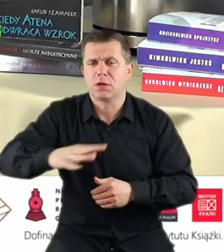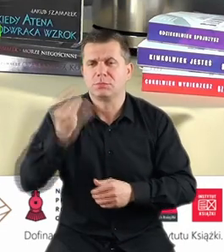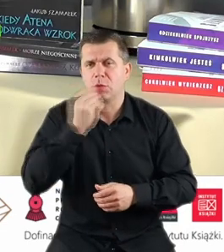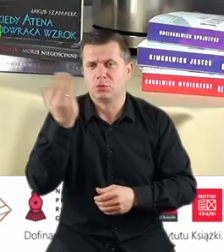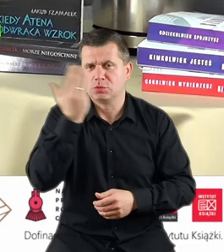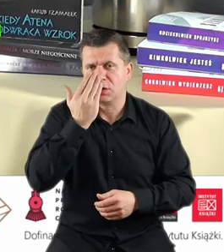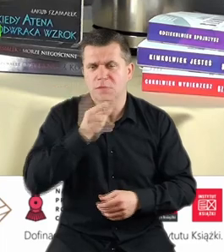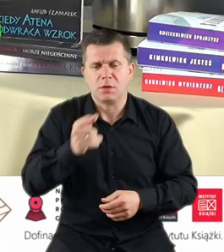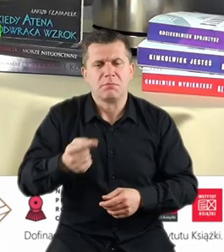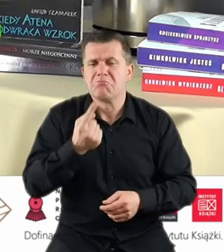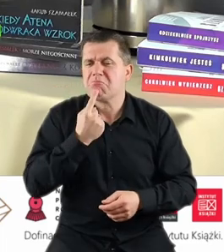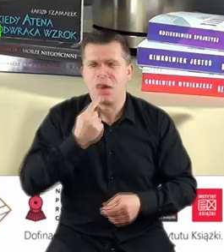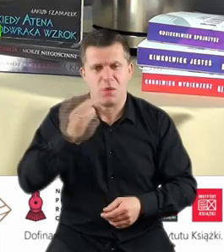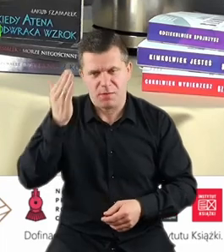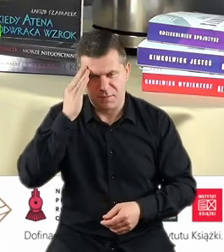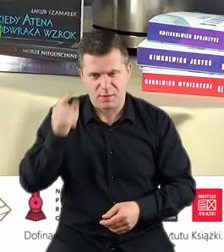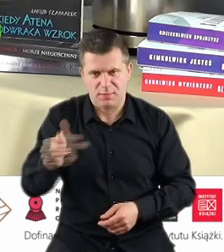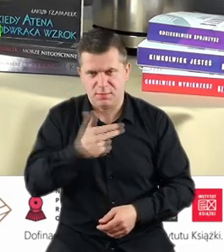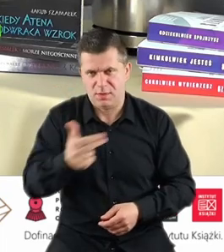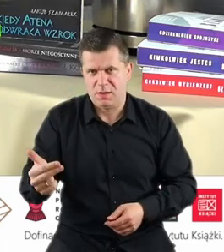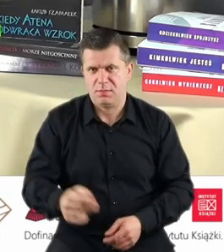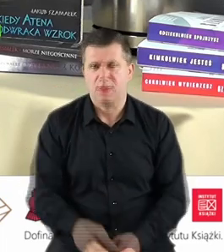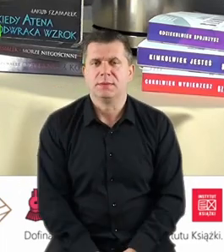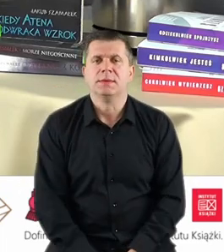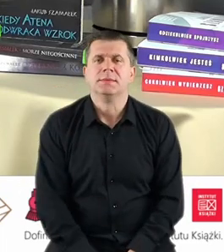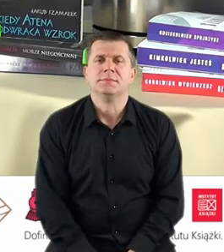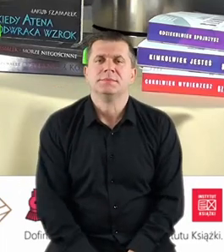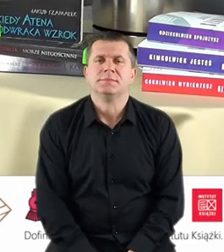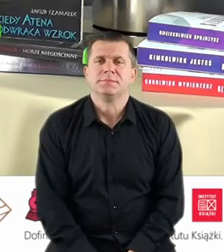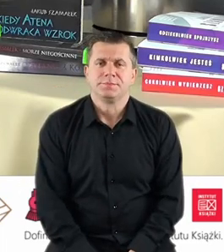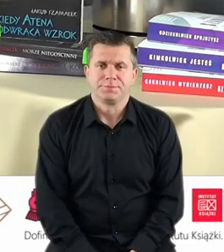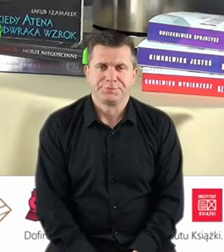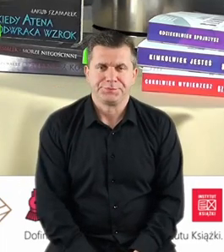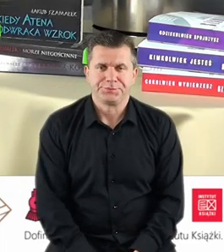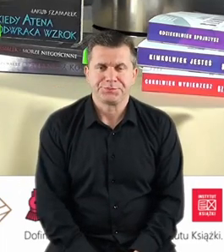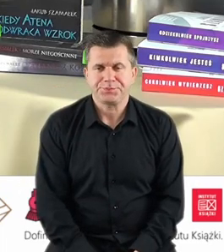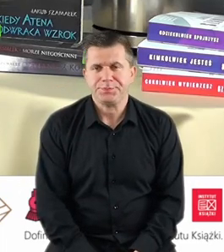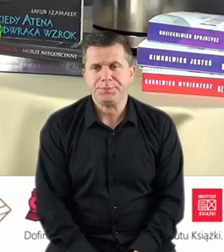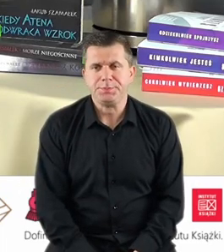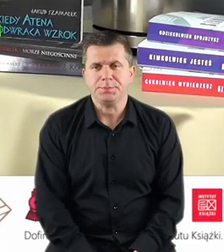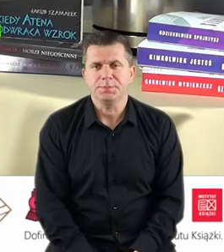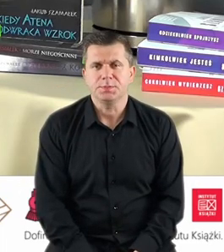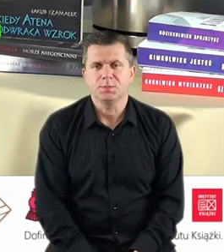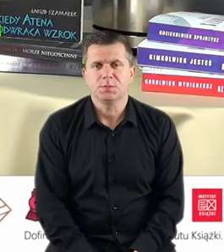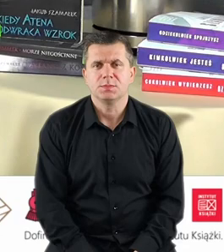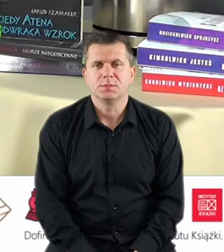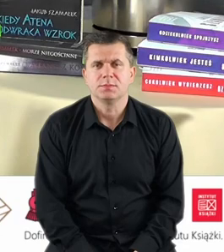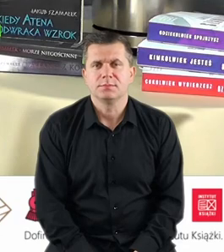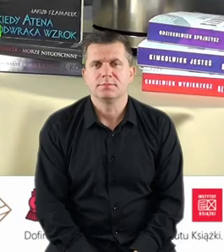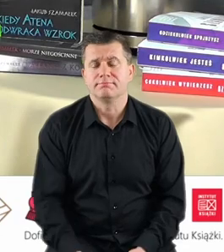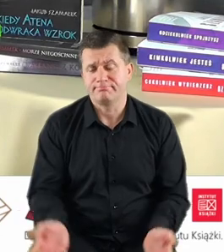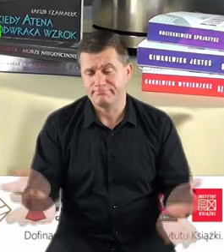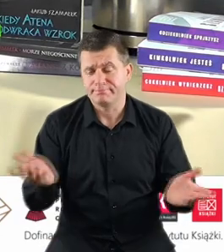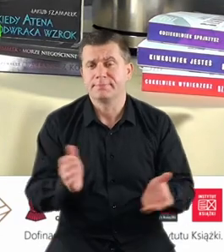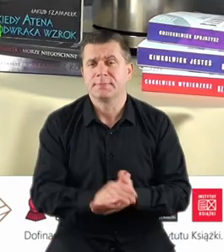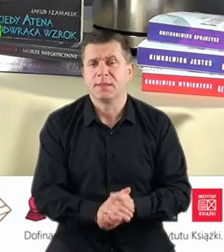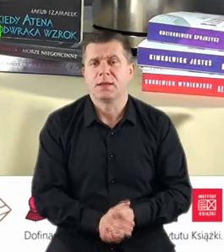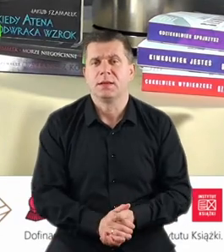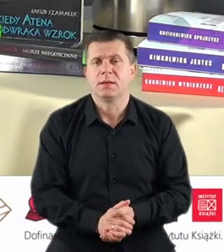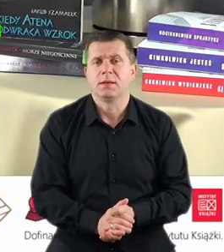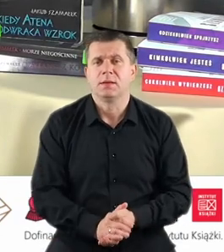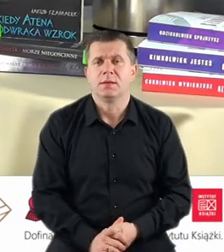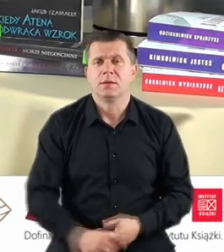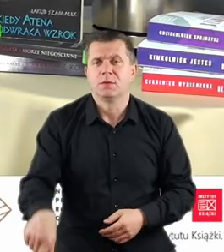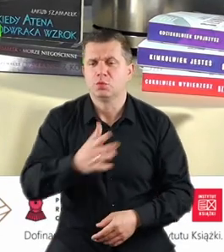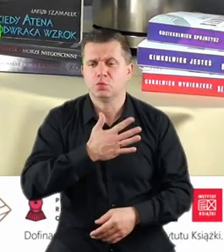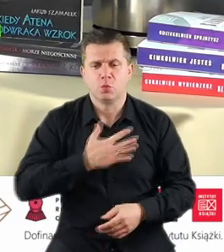historyków wiemy niewiele. Są jakieś naprawdę fragmenty tu i tam. Więcej wiemy o Rzymianach w Europie. No na pewno tak. W ogóle